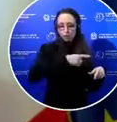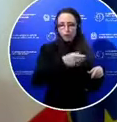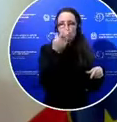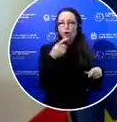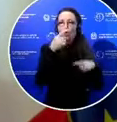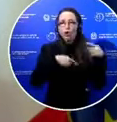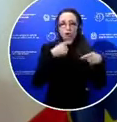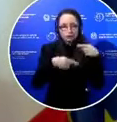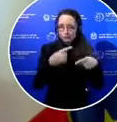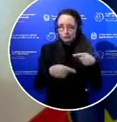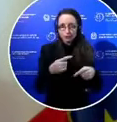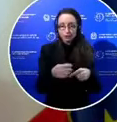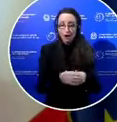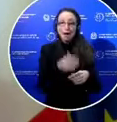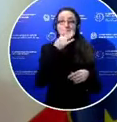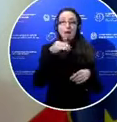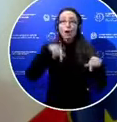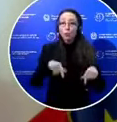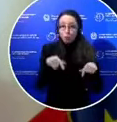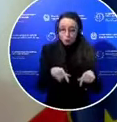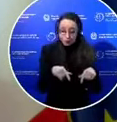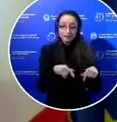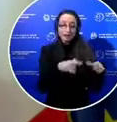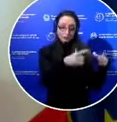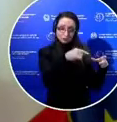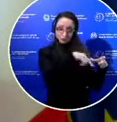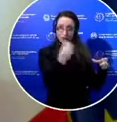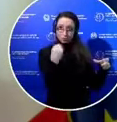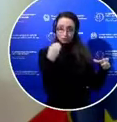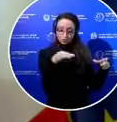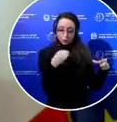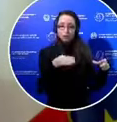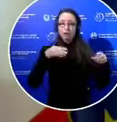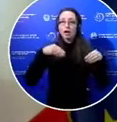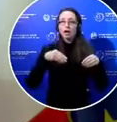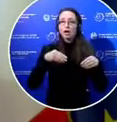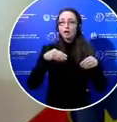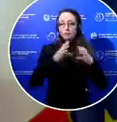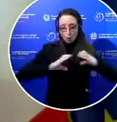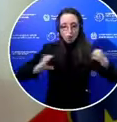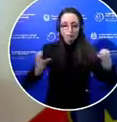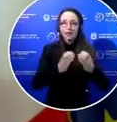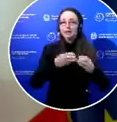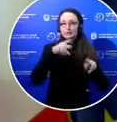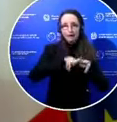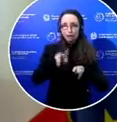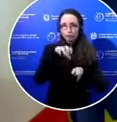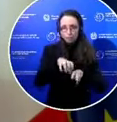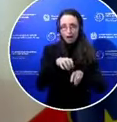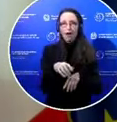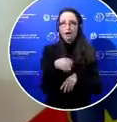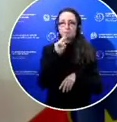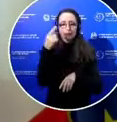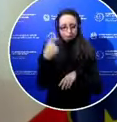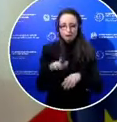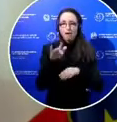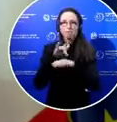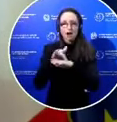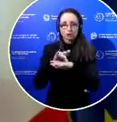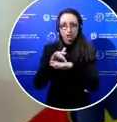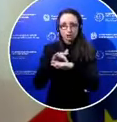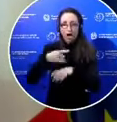sia questa conferenza nazionale che parla delle fragilità e di quello che dobbiamo fare per risolvere. Vogliamo essere una